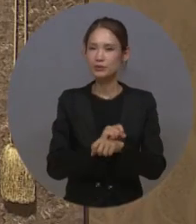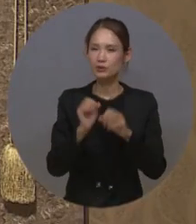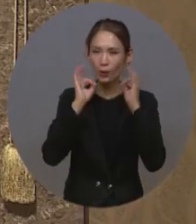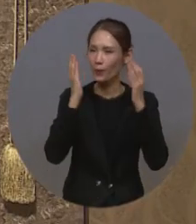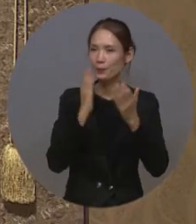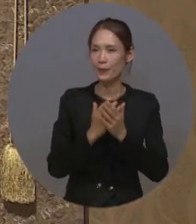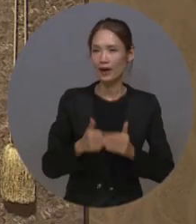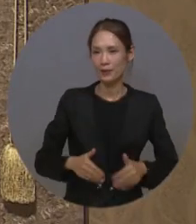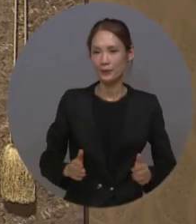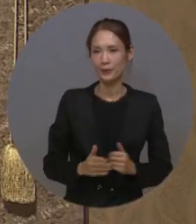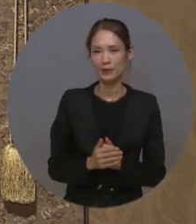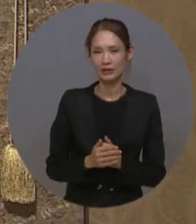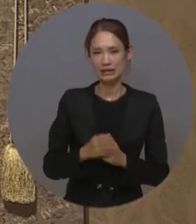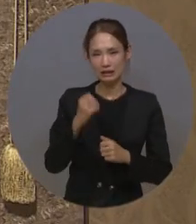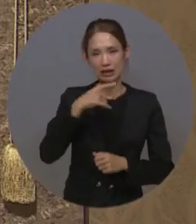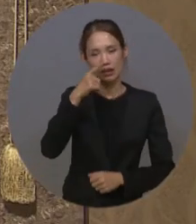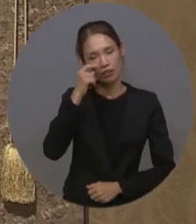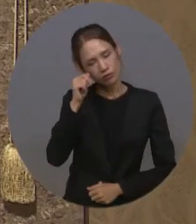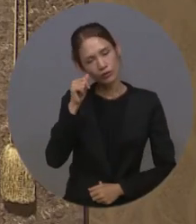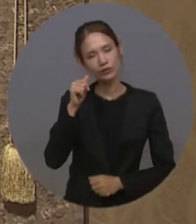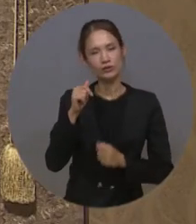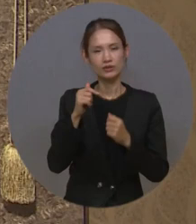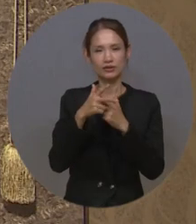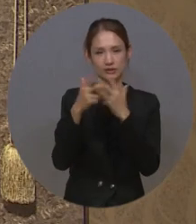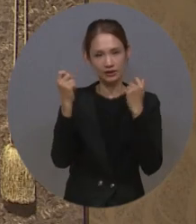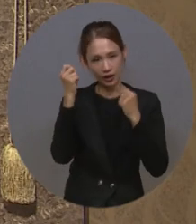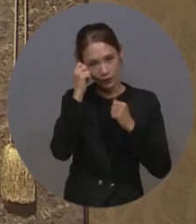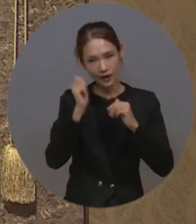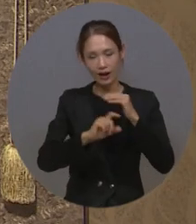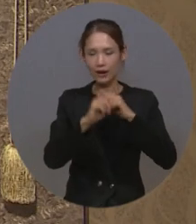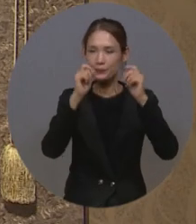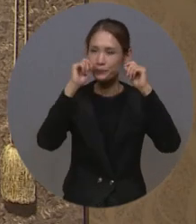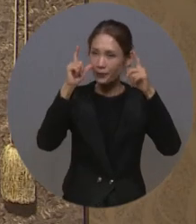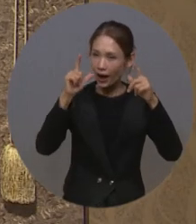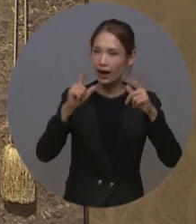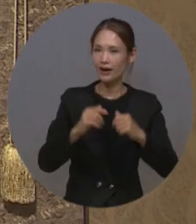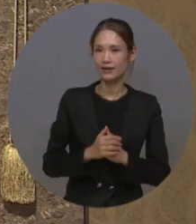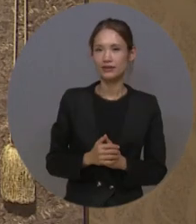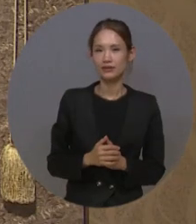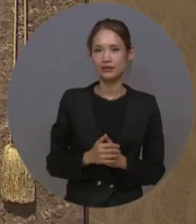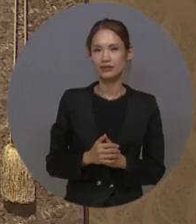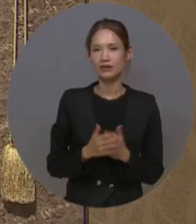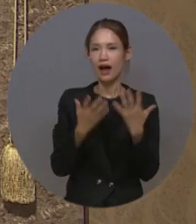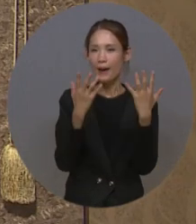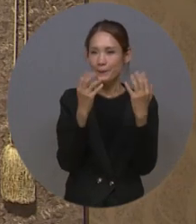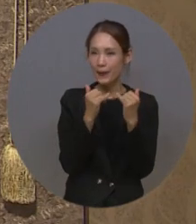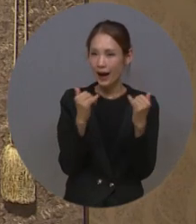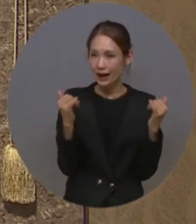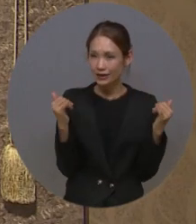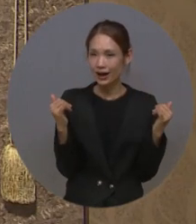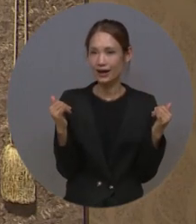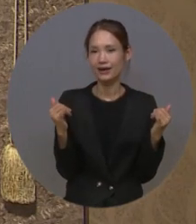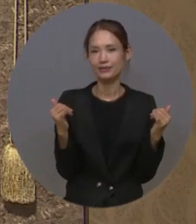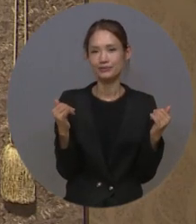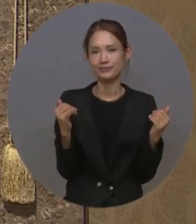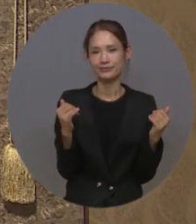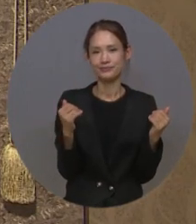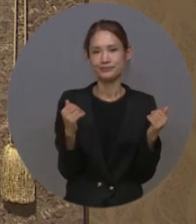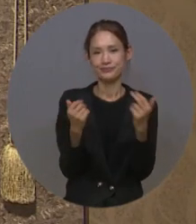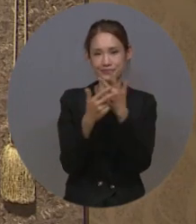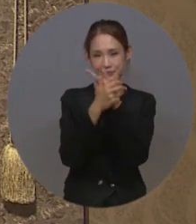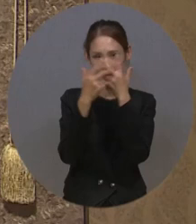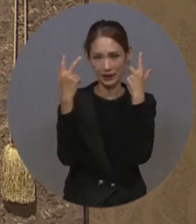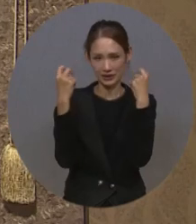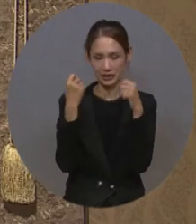예, 예. 또 아침이 되니까 일어나고 하는 건데요. 네. 많은 사람들이 수면의 양, 몇